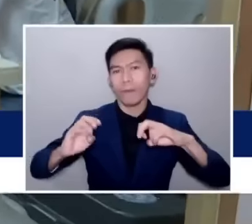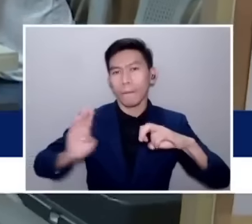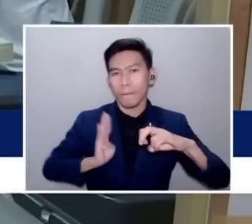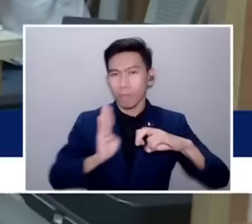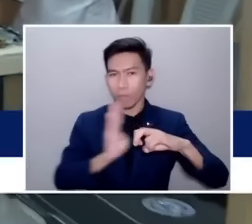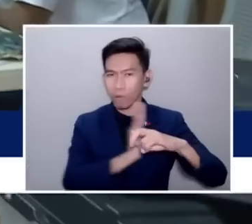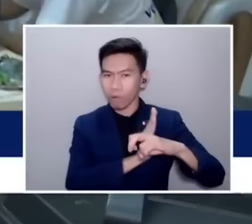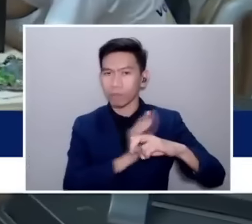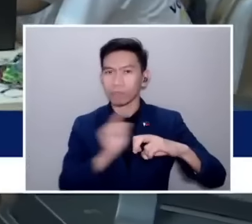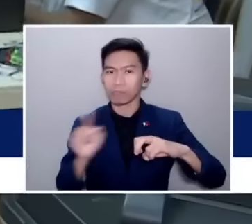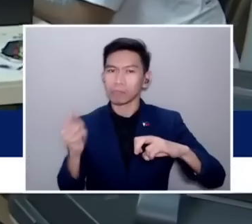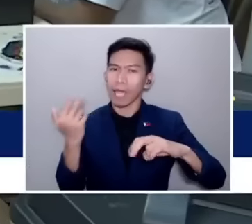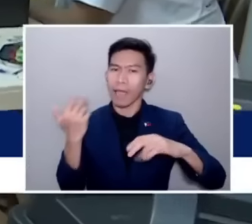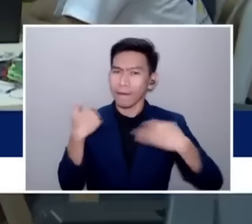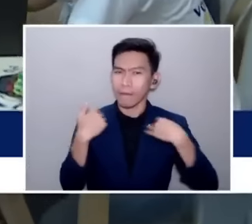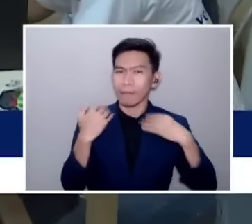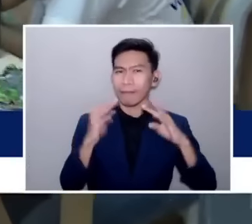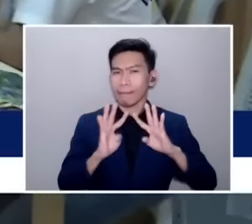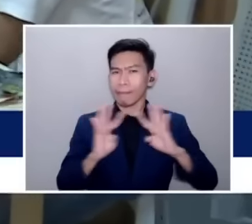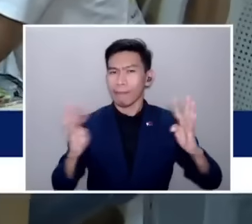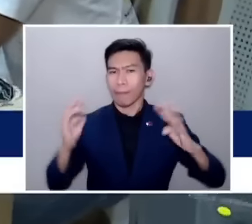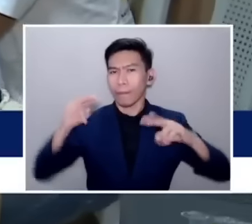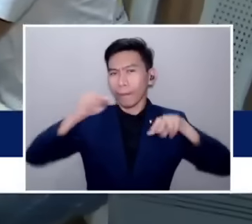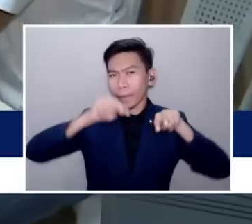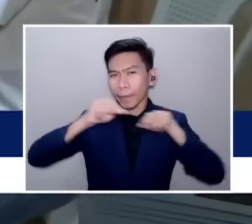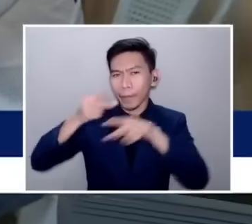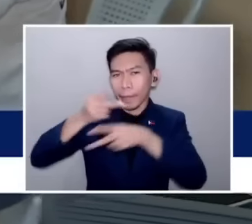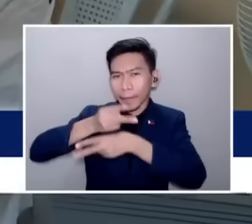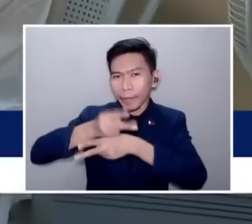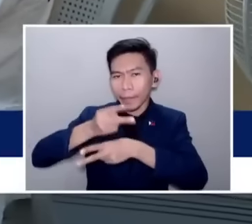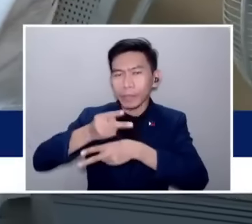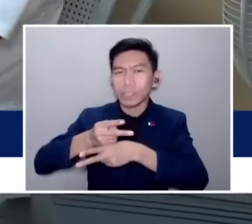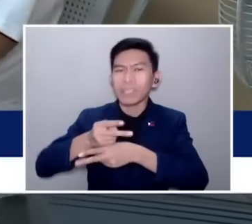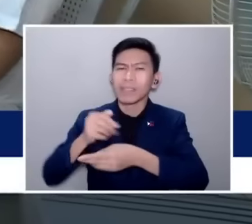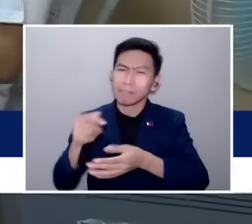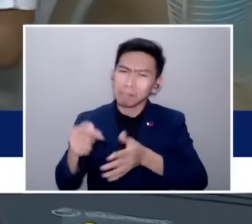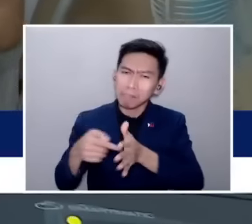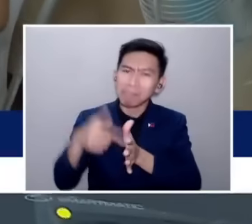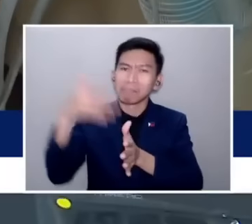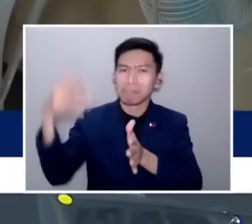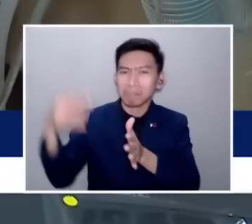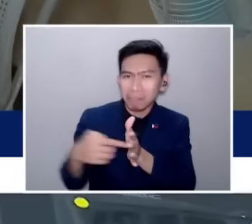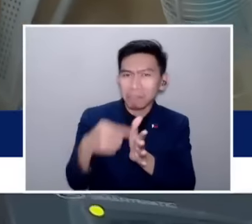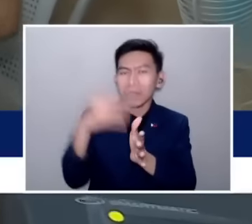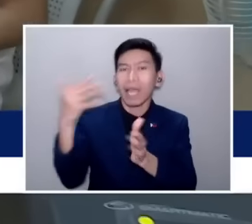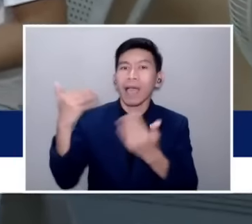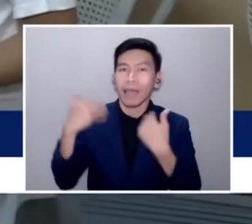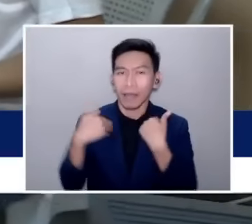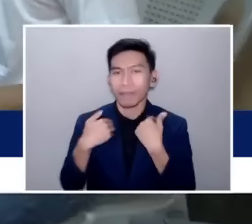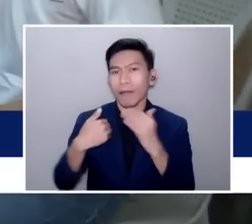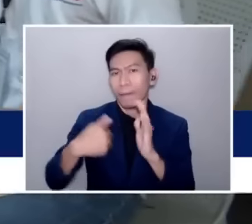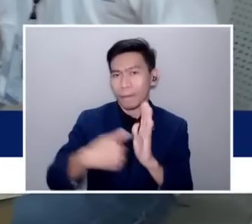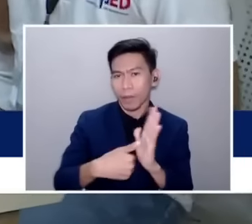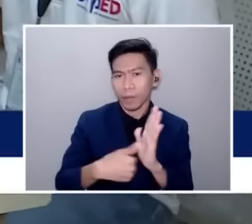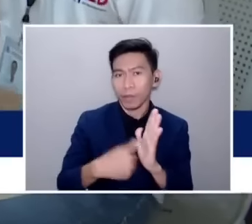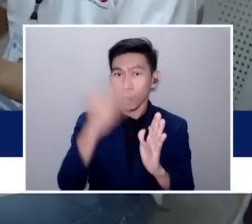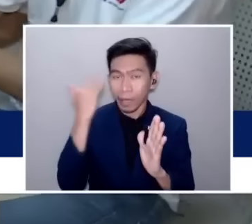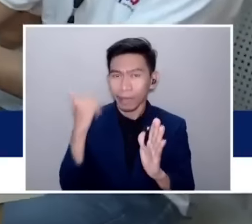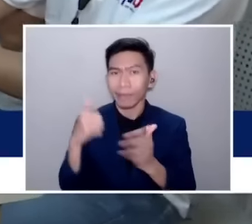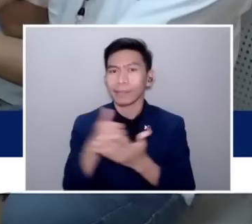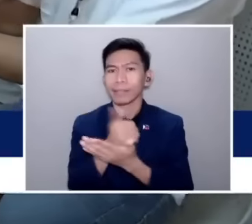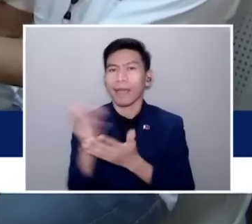poll watchers, at minsan-minsan may mga bumoboto pa rin. Kasi yung ilan nating mga botante dito, medyo pagod